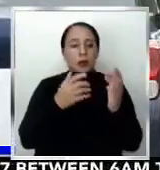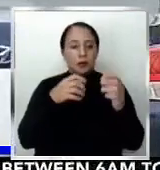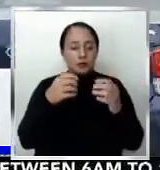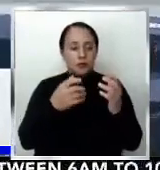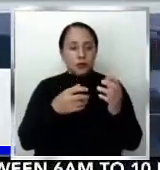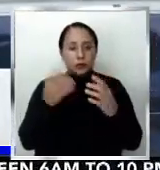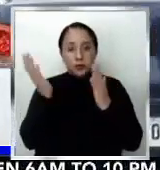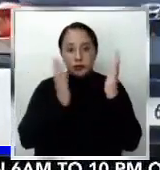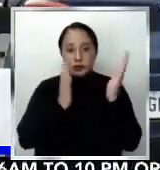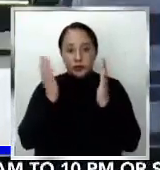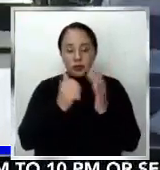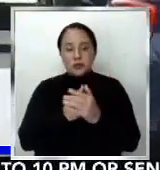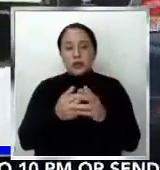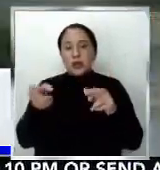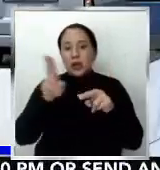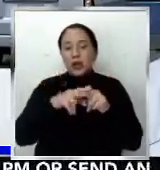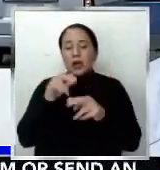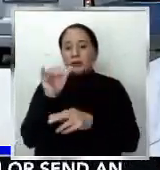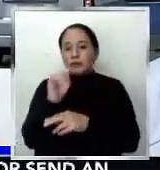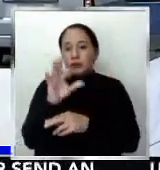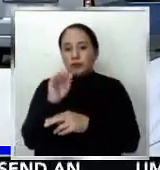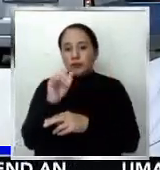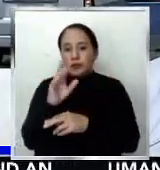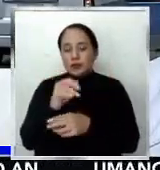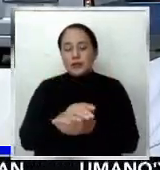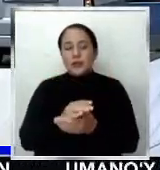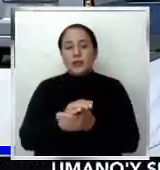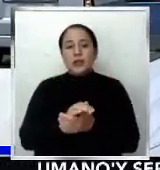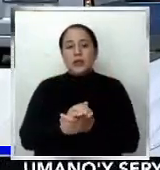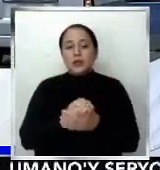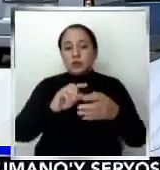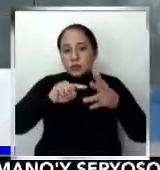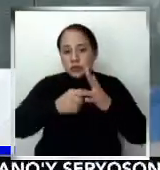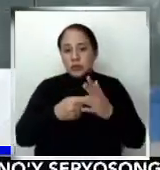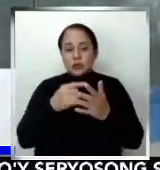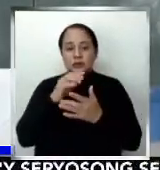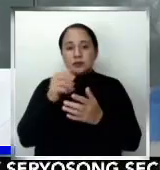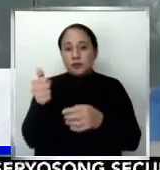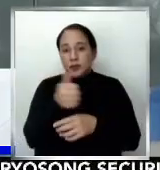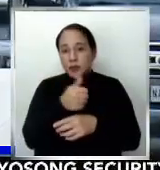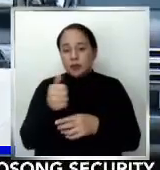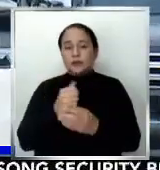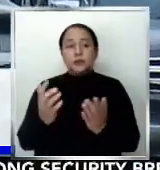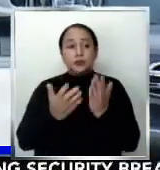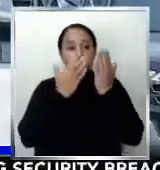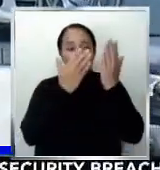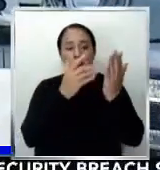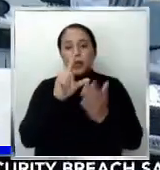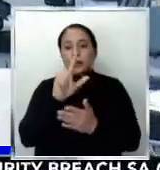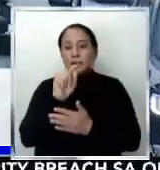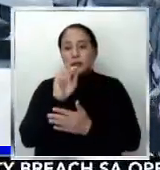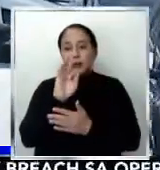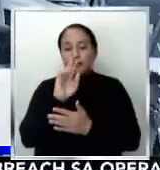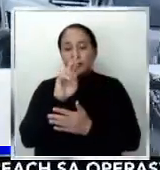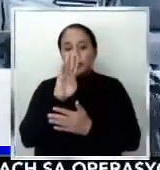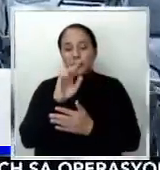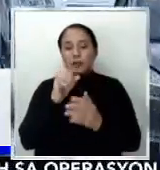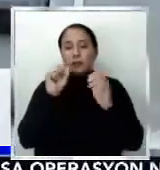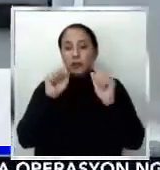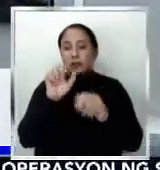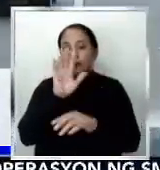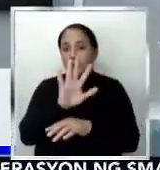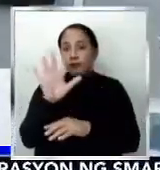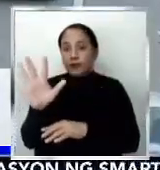ng 15 pesos ang base fare. Nasa LTFRB na ang petisyon at kung papayagan, 55 pesos agad ang